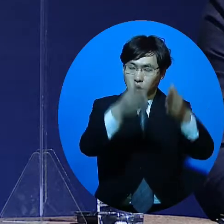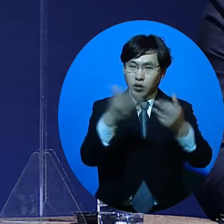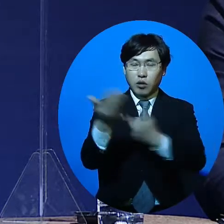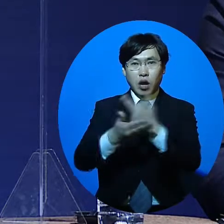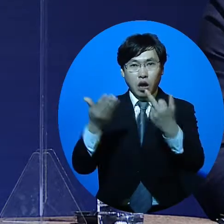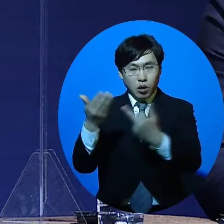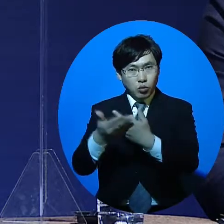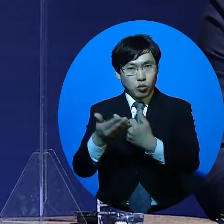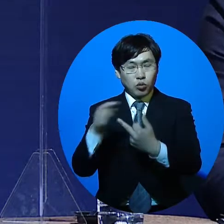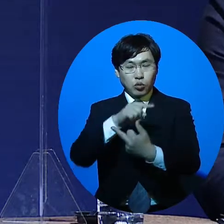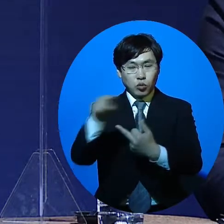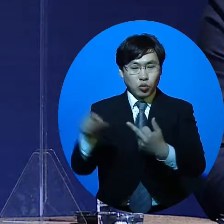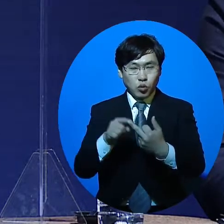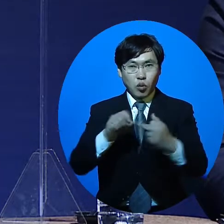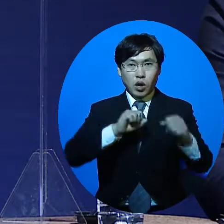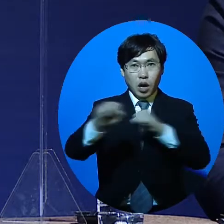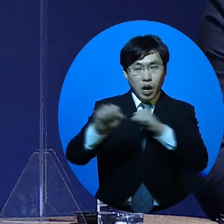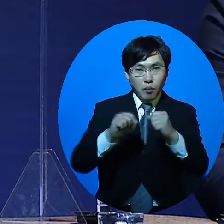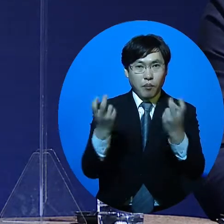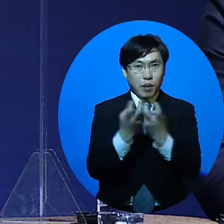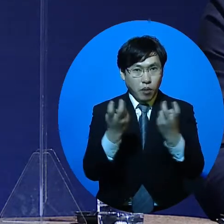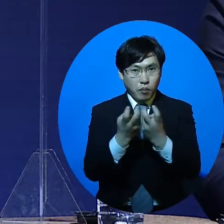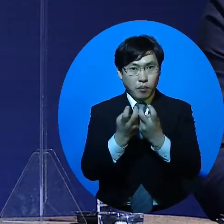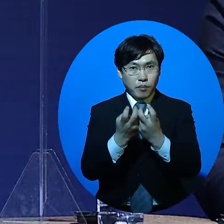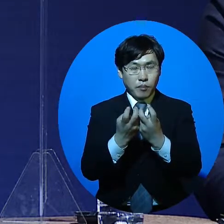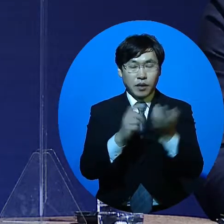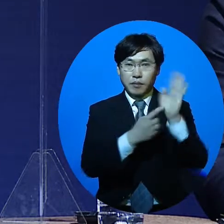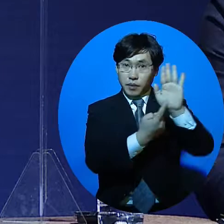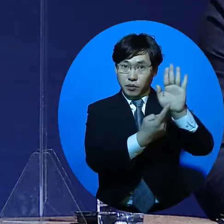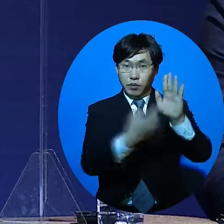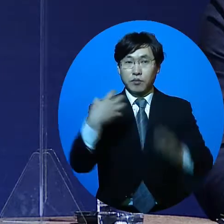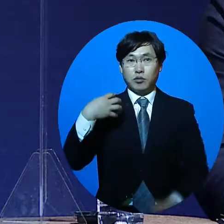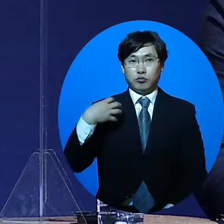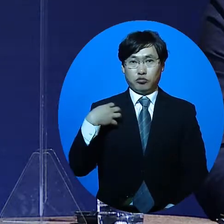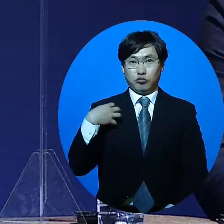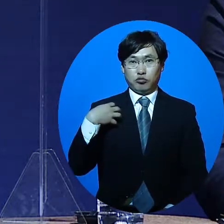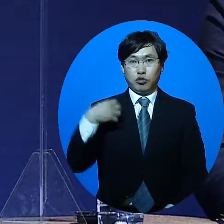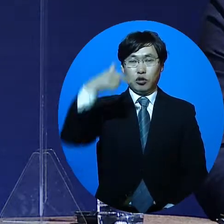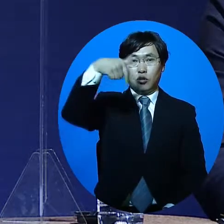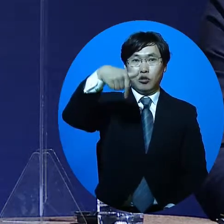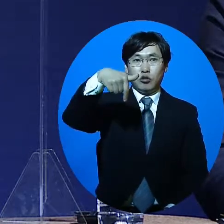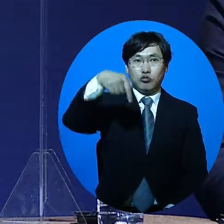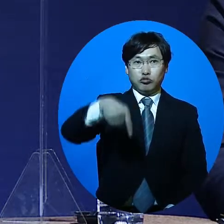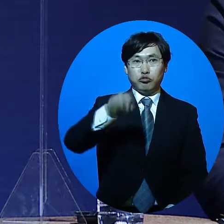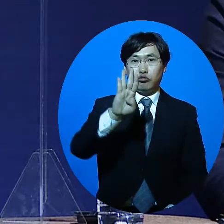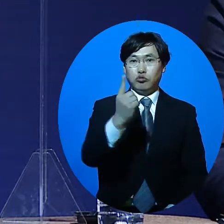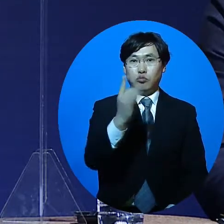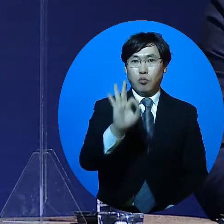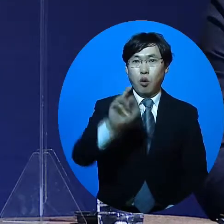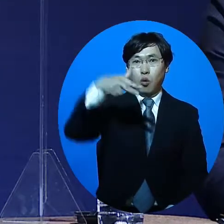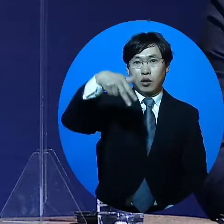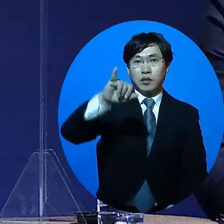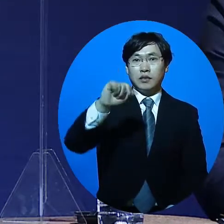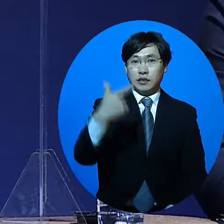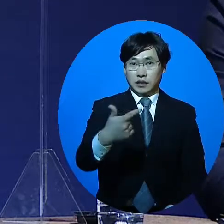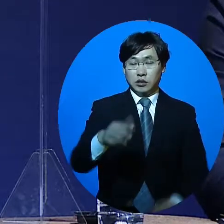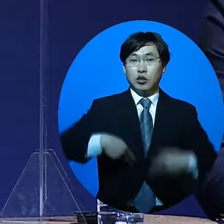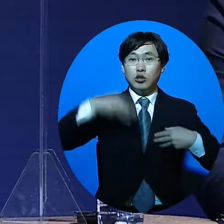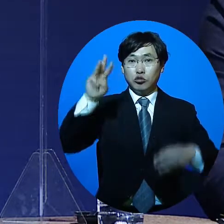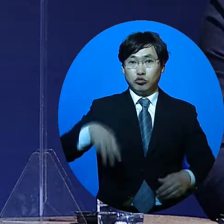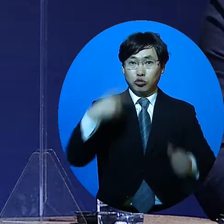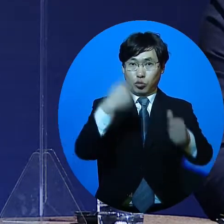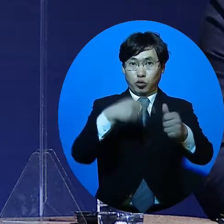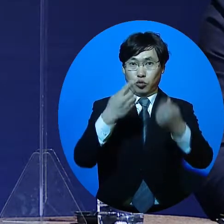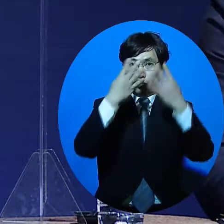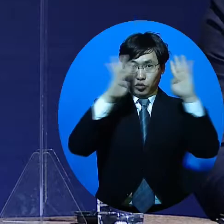되겠습니다. 그럼 먼저 오늘 발제를 맡아주실 우리 구봉진 춘천교육대학교 체육과 교수님을